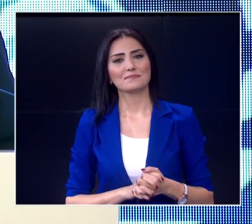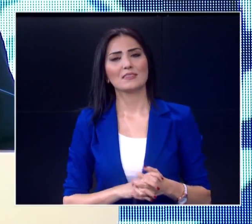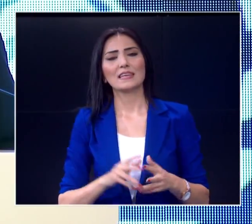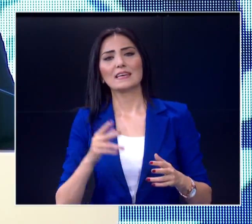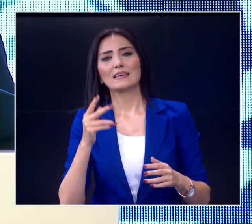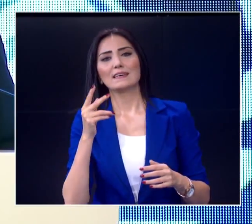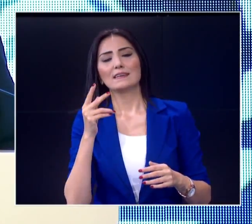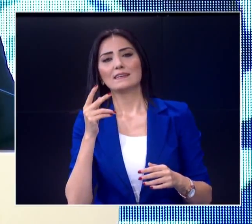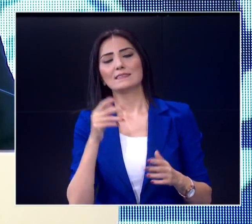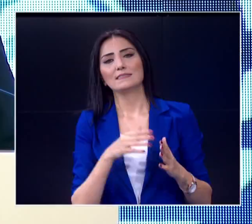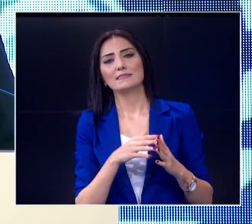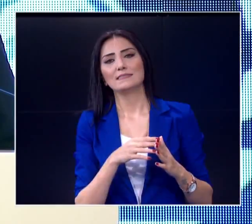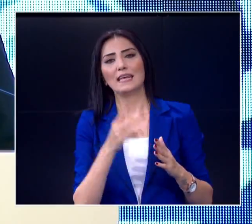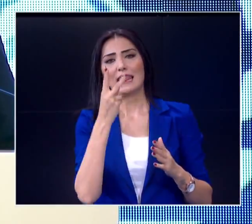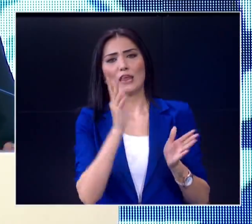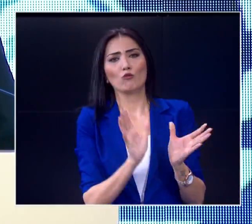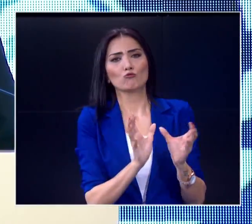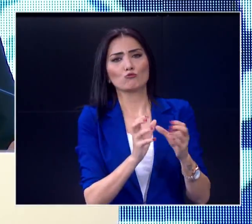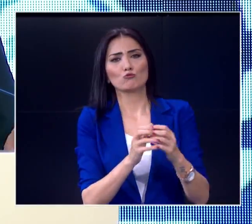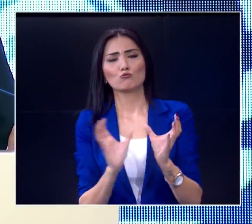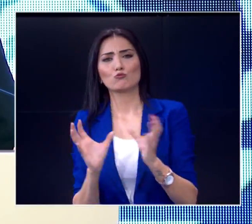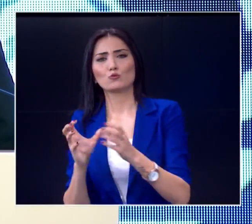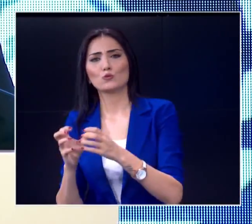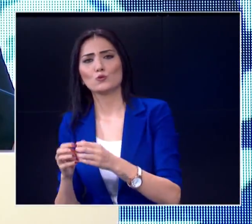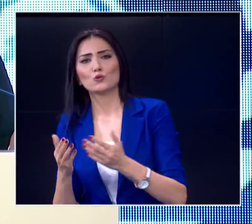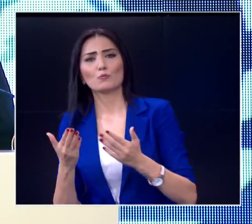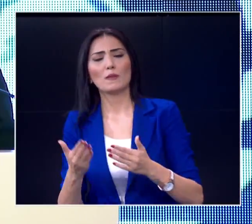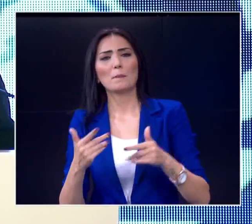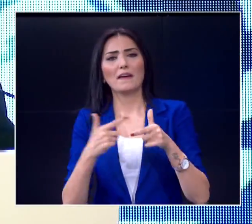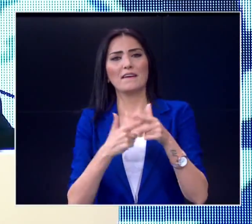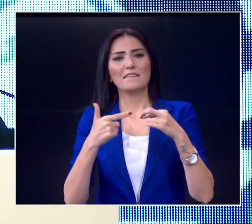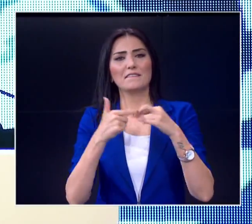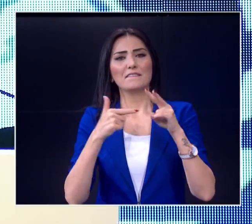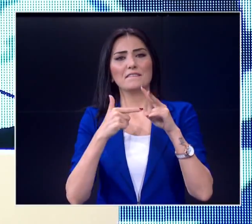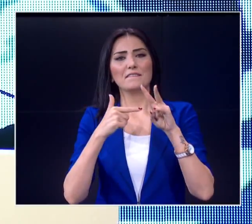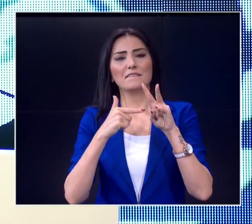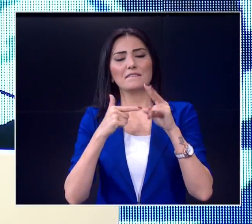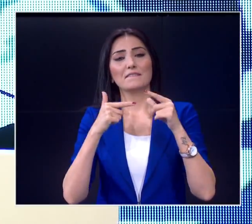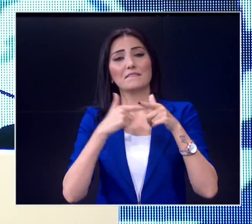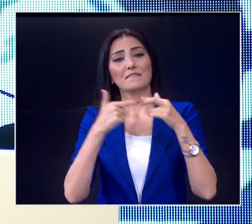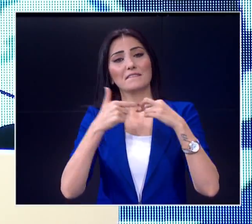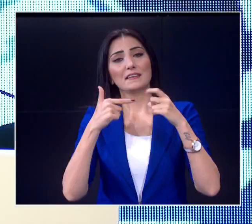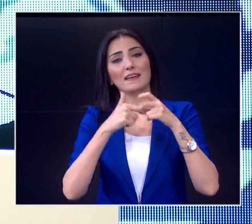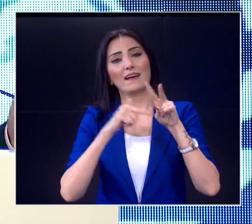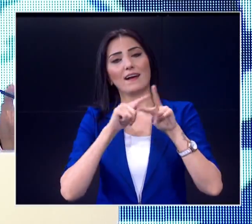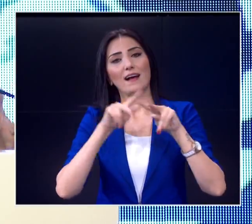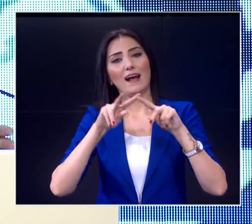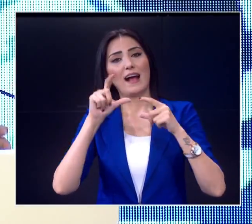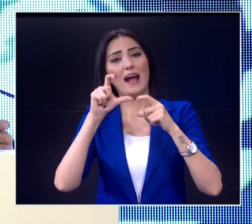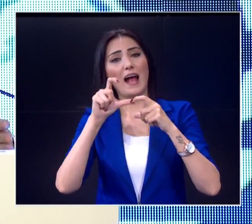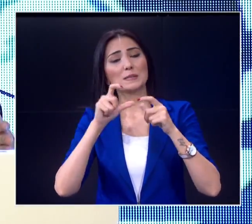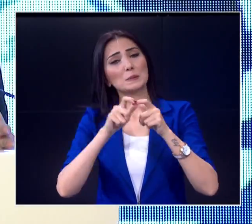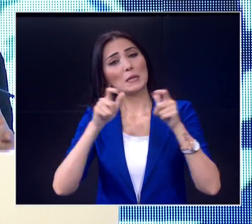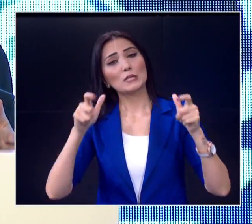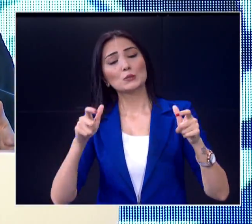İki grup, tabii frekansın, bandın genişliğine göre. Daha